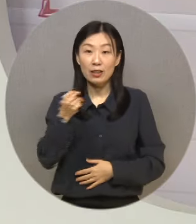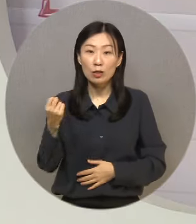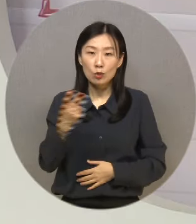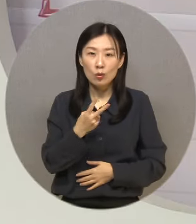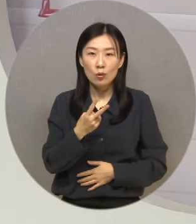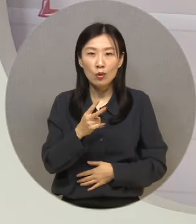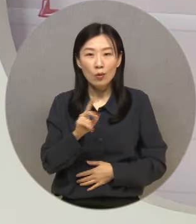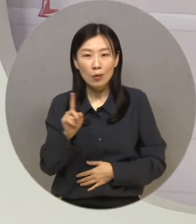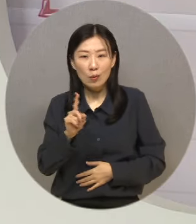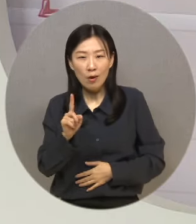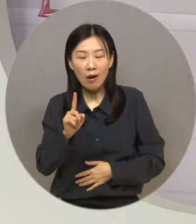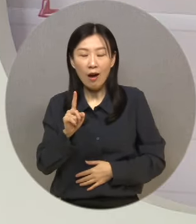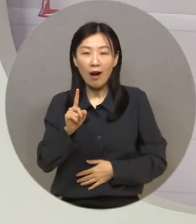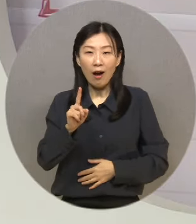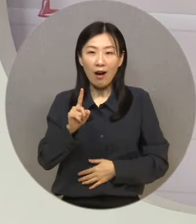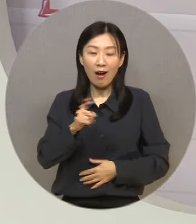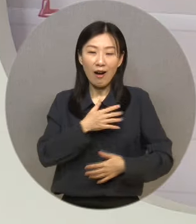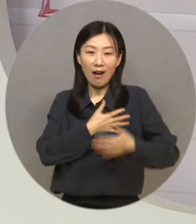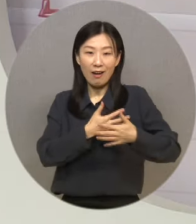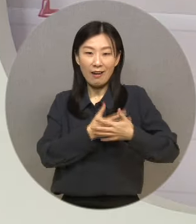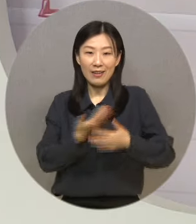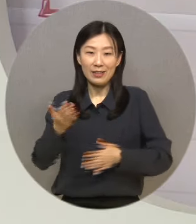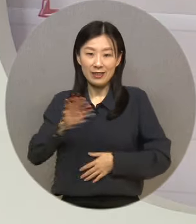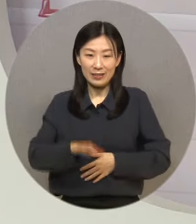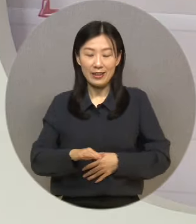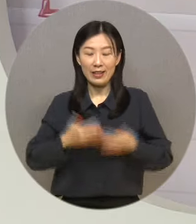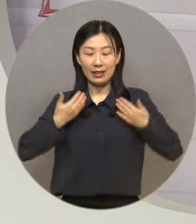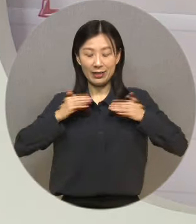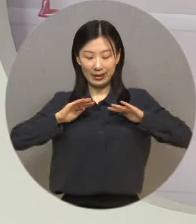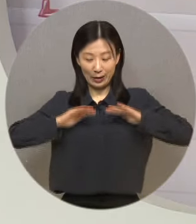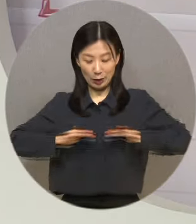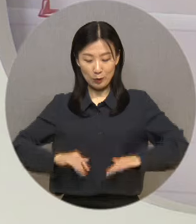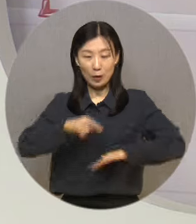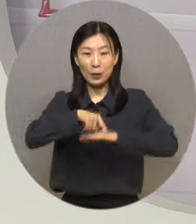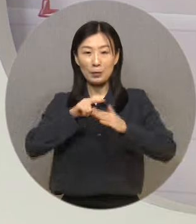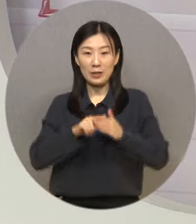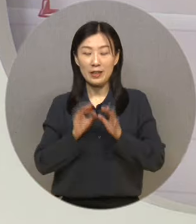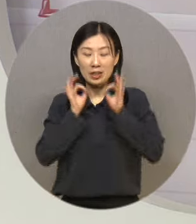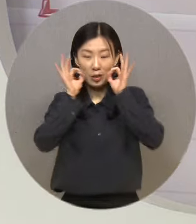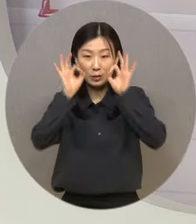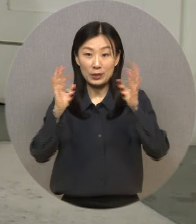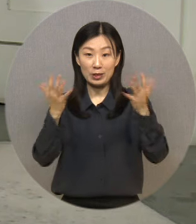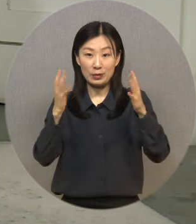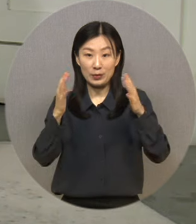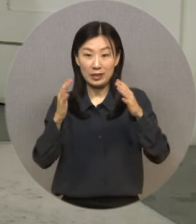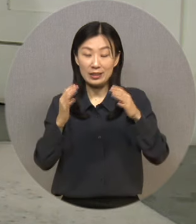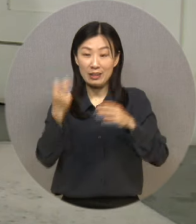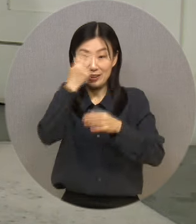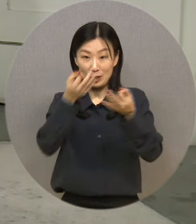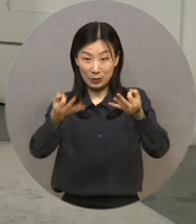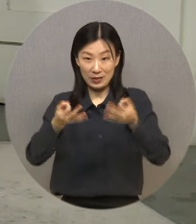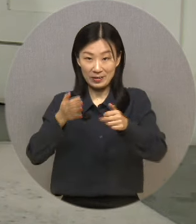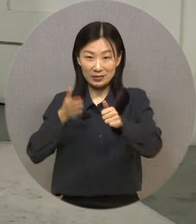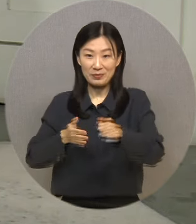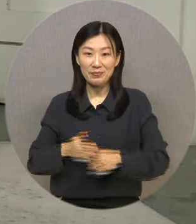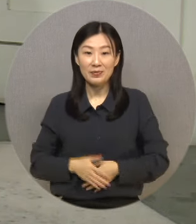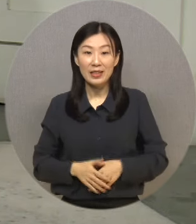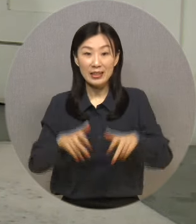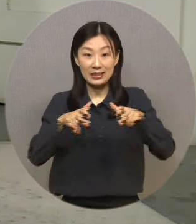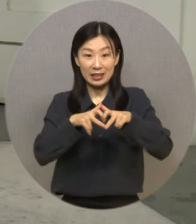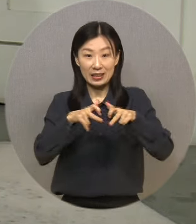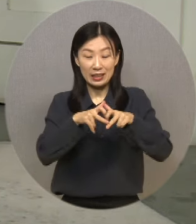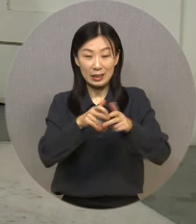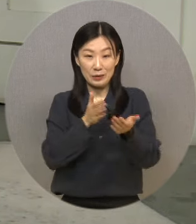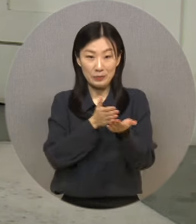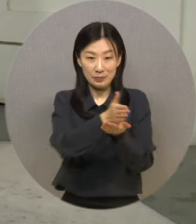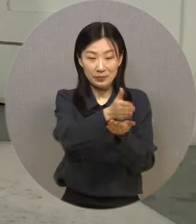일이 일어날 것 같고 이제 흥분하거든요. 네, 차분한 마음으로 그러나 열심히 응원하면서 한번 지켜봐 주시기 바랍니다. 네, 장애인 부문, 다문화